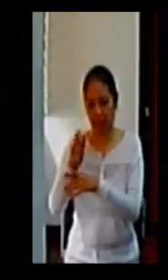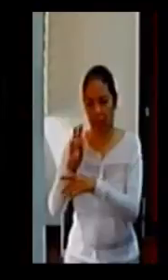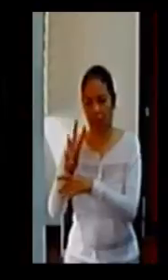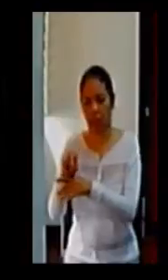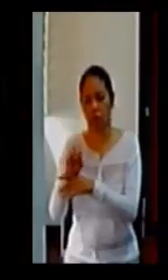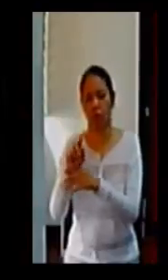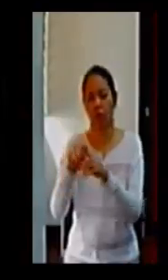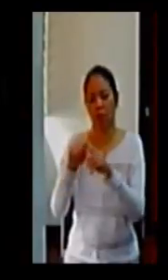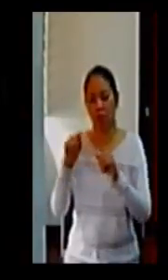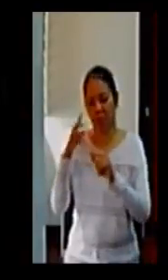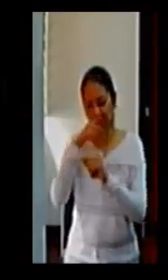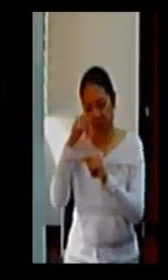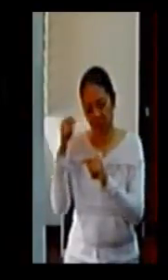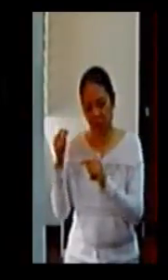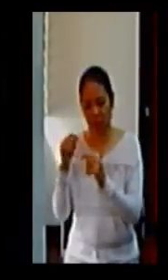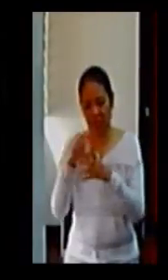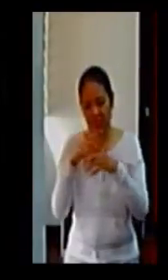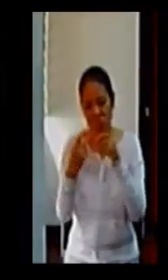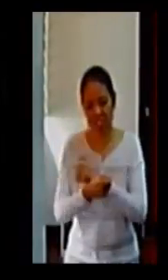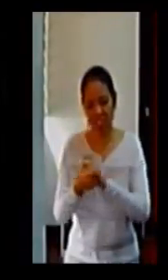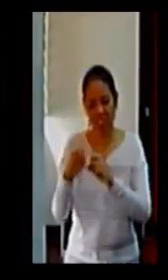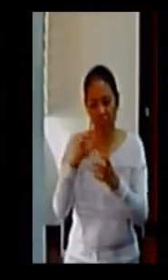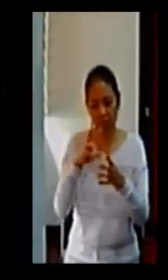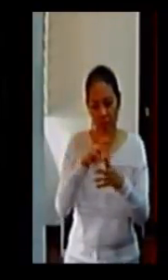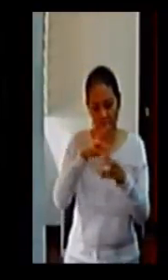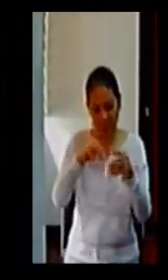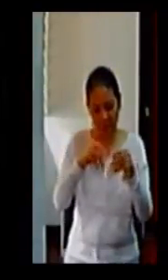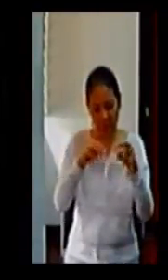sa texture na ng lupa.